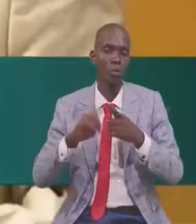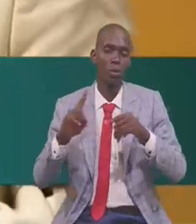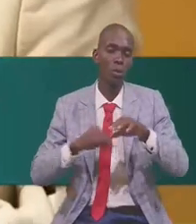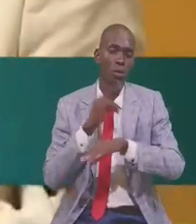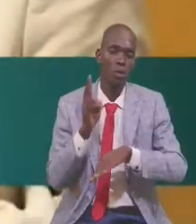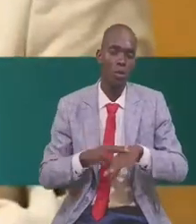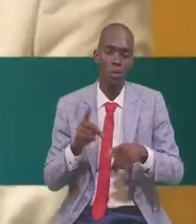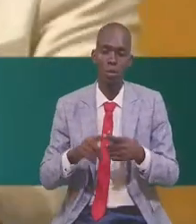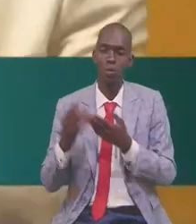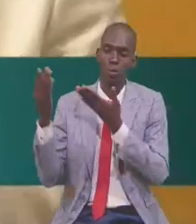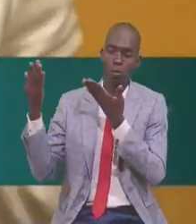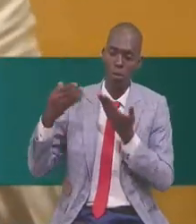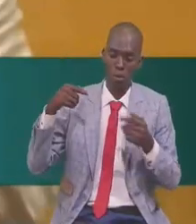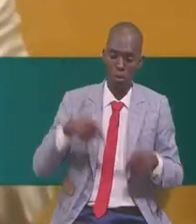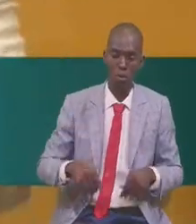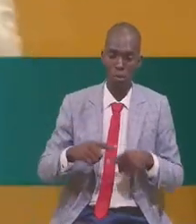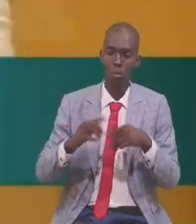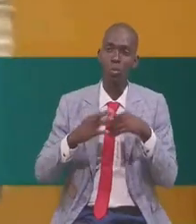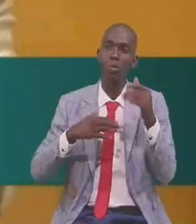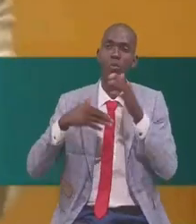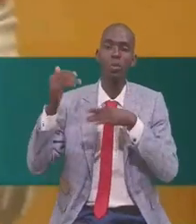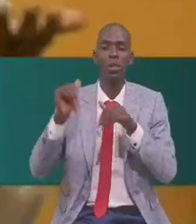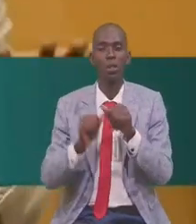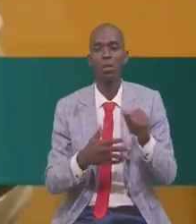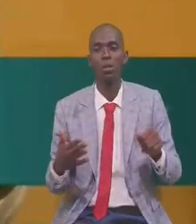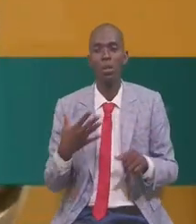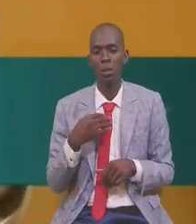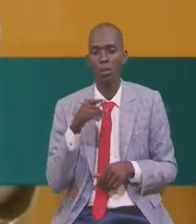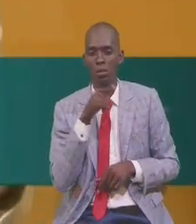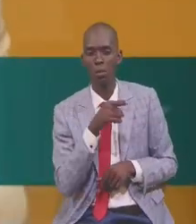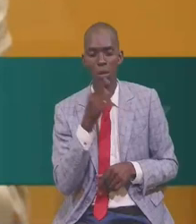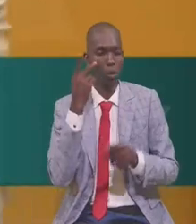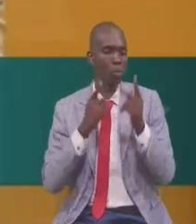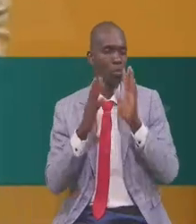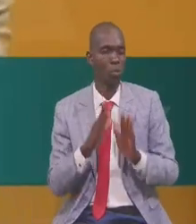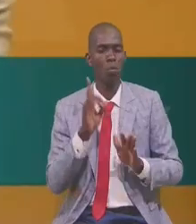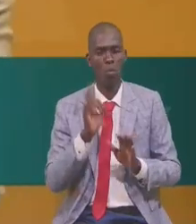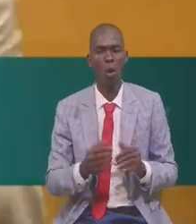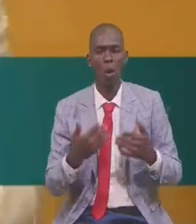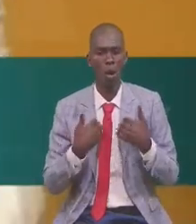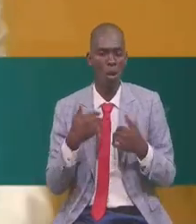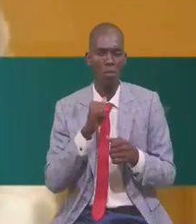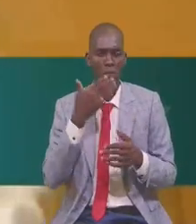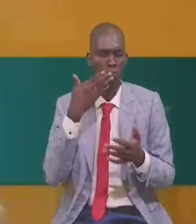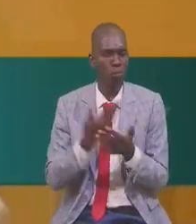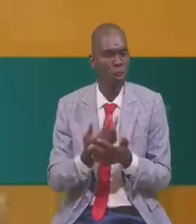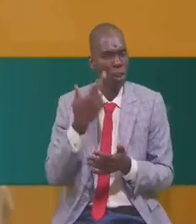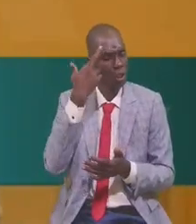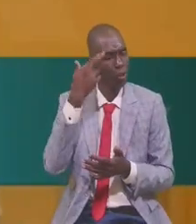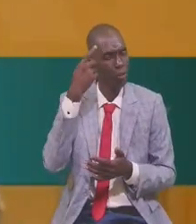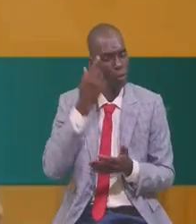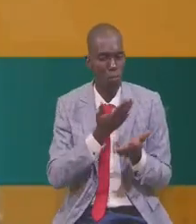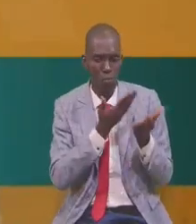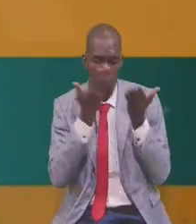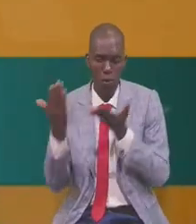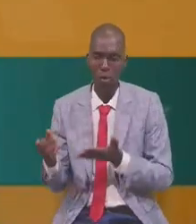et pour faire tout. Il devait avoir une bonne raison pour ça. En tant que prophète de Dieu, il dit, buvez